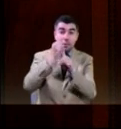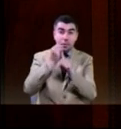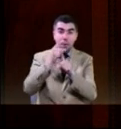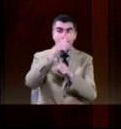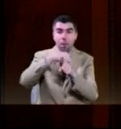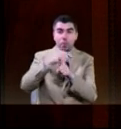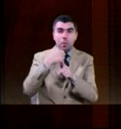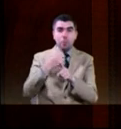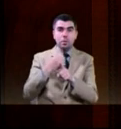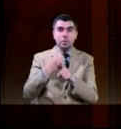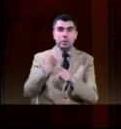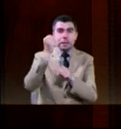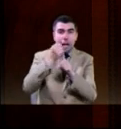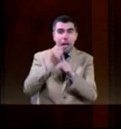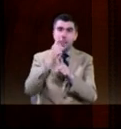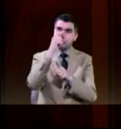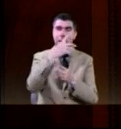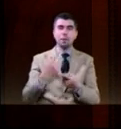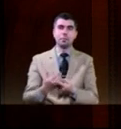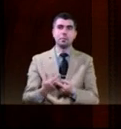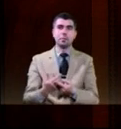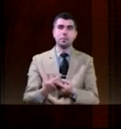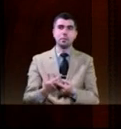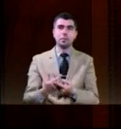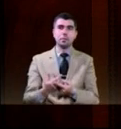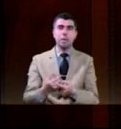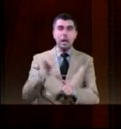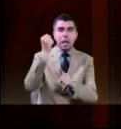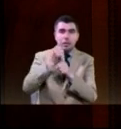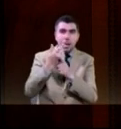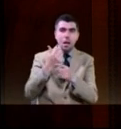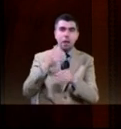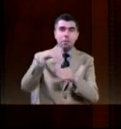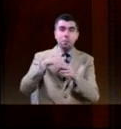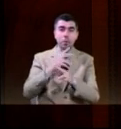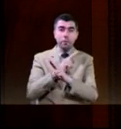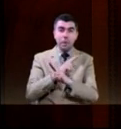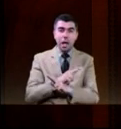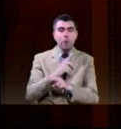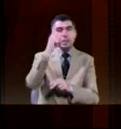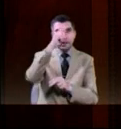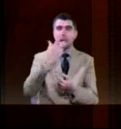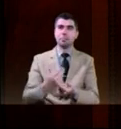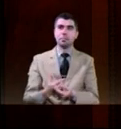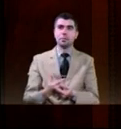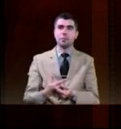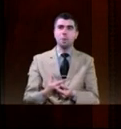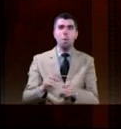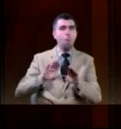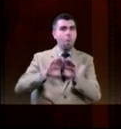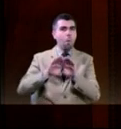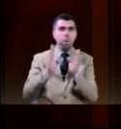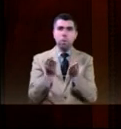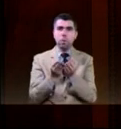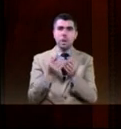وما تا هما كيقولوا هذاك الاصلاح الاخر اما الاصلاح اللي فيه الاماني اما الاصلاح اللي ما يعطيش نتيجه. حتى شي واحد ما جاب